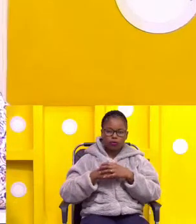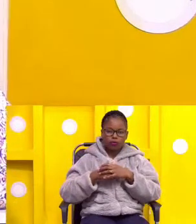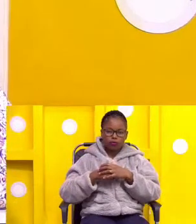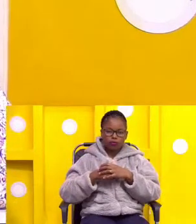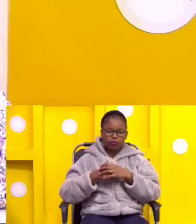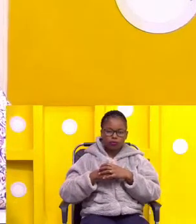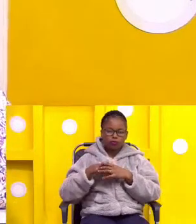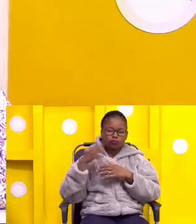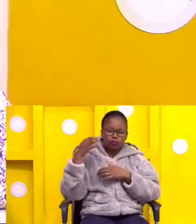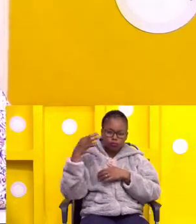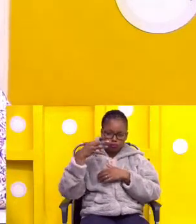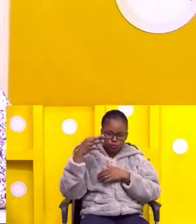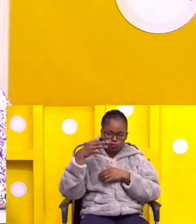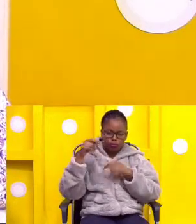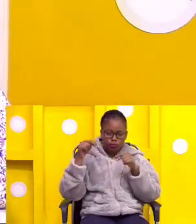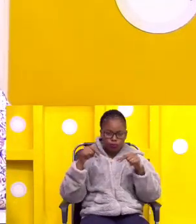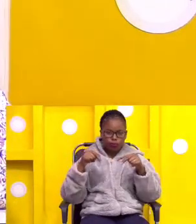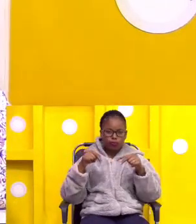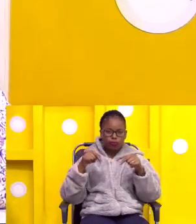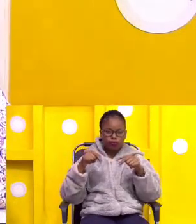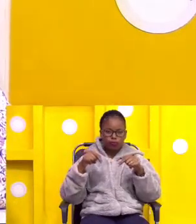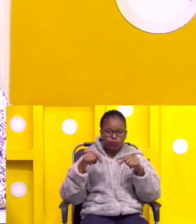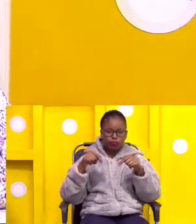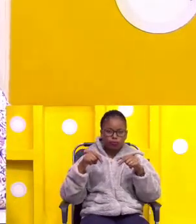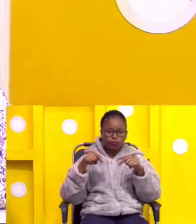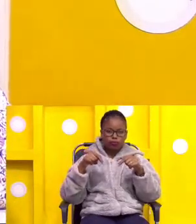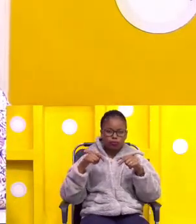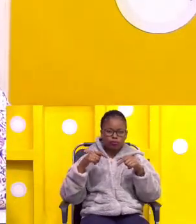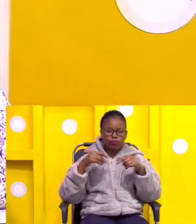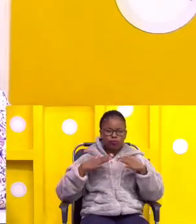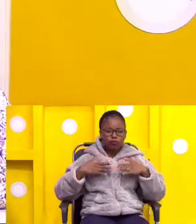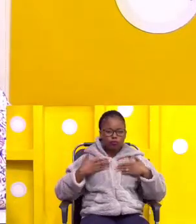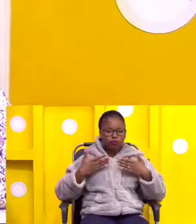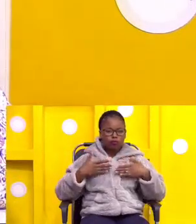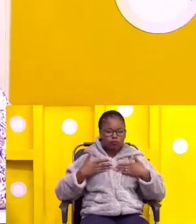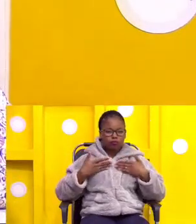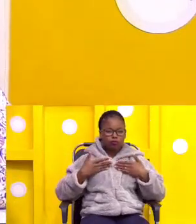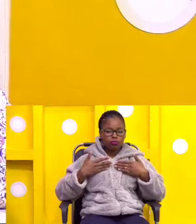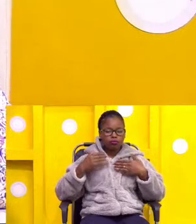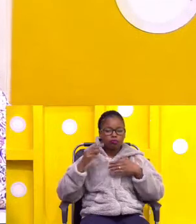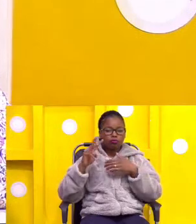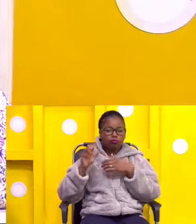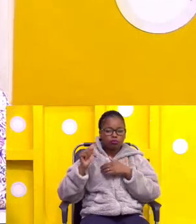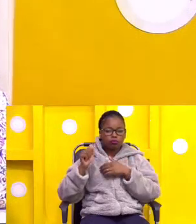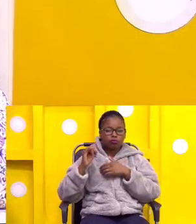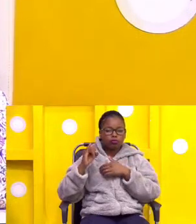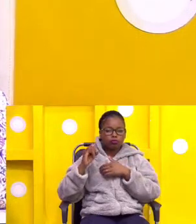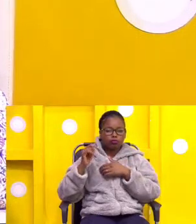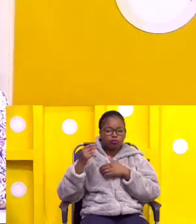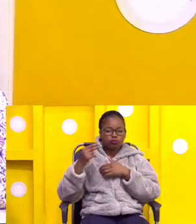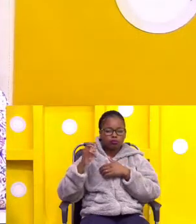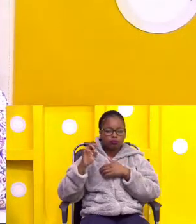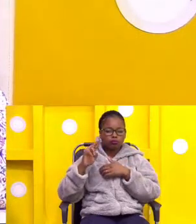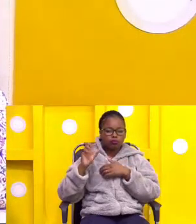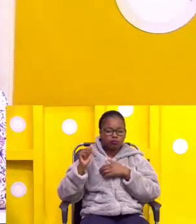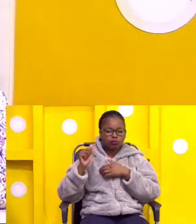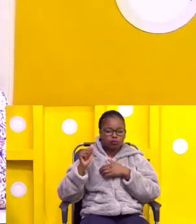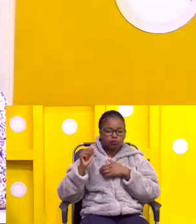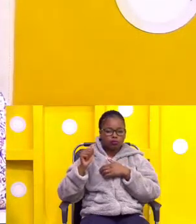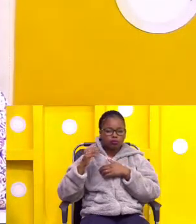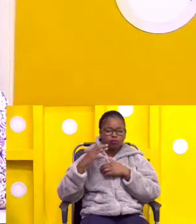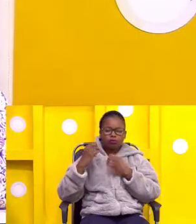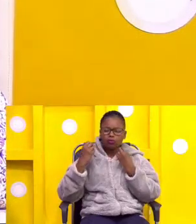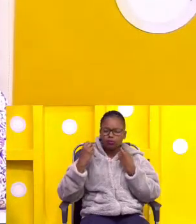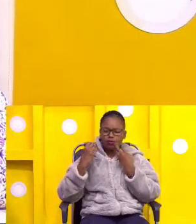mũhunjie nakĩo ũmũthĩ nĩ ngenaga nĩ waithĩra wa Wanjora na nĩ mũndĩritũ na andũ